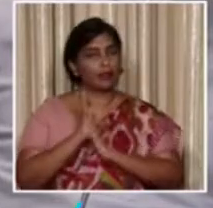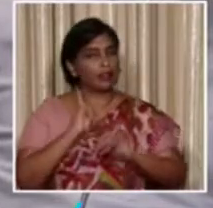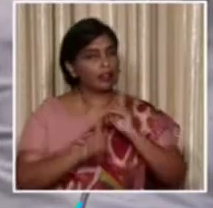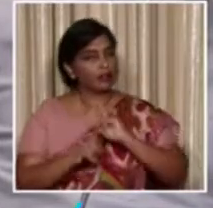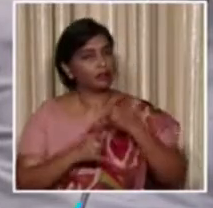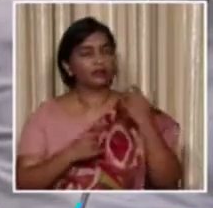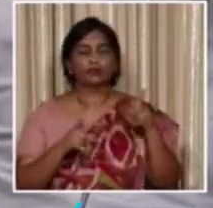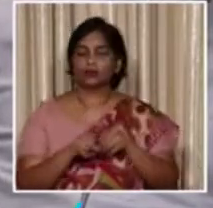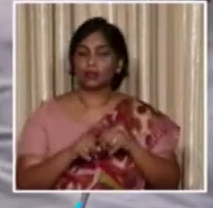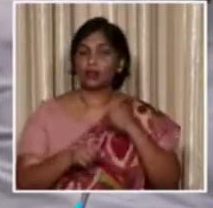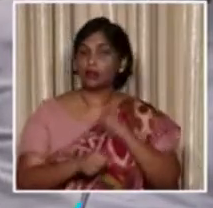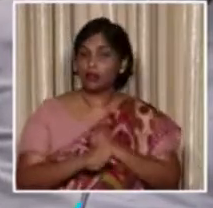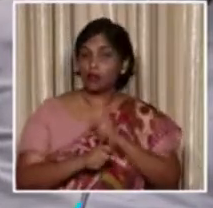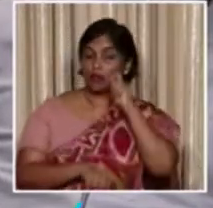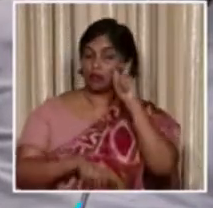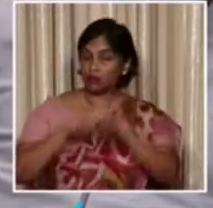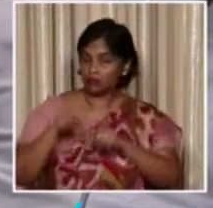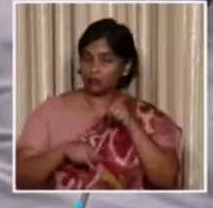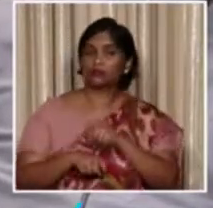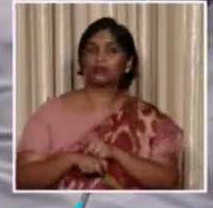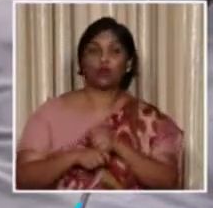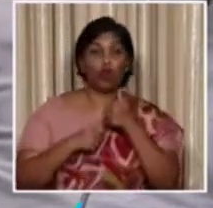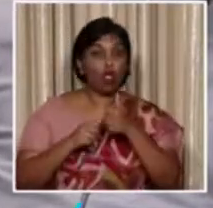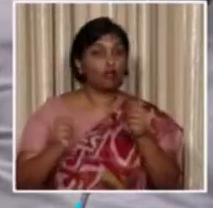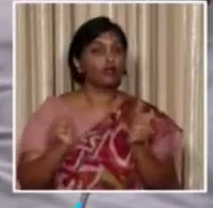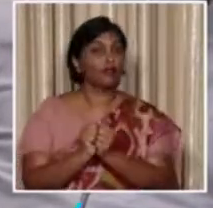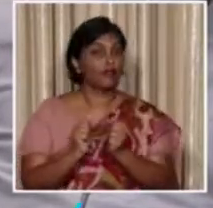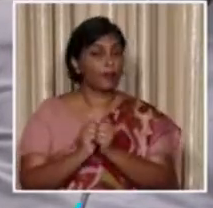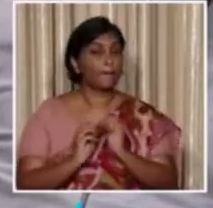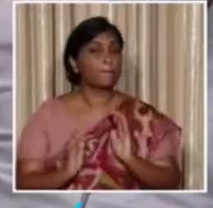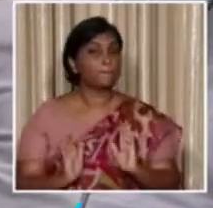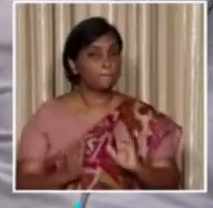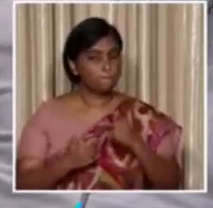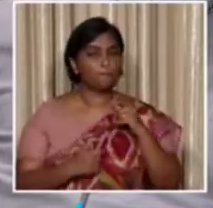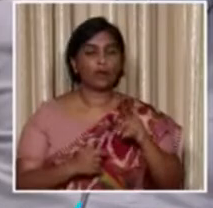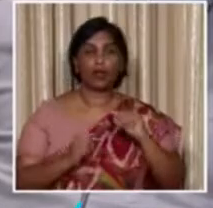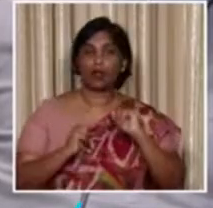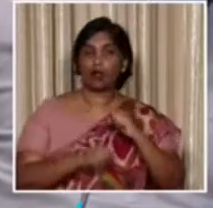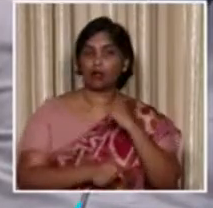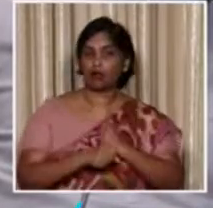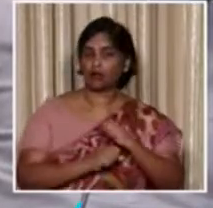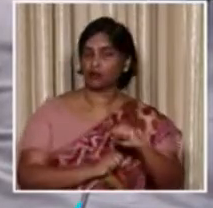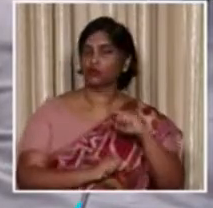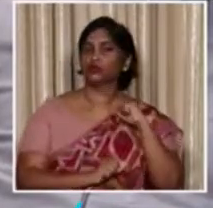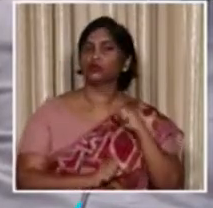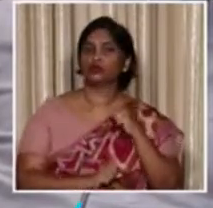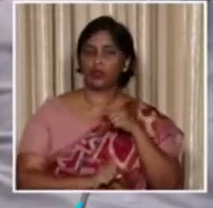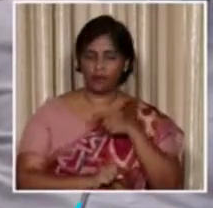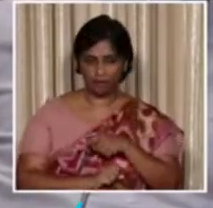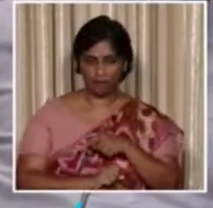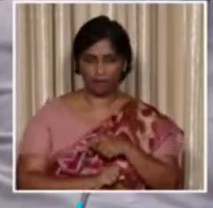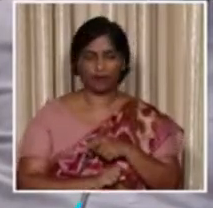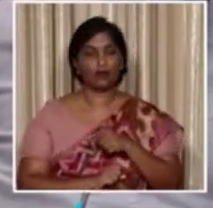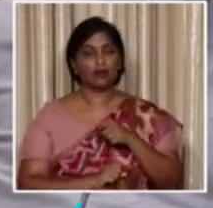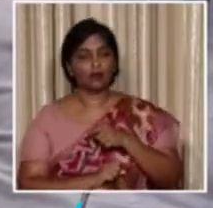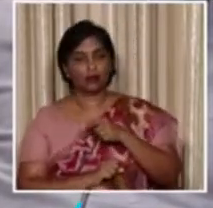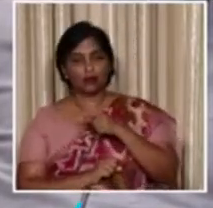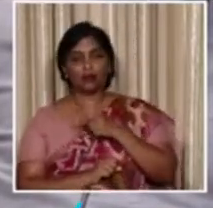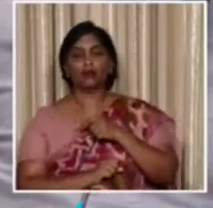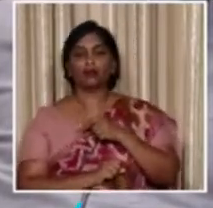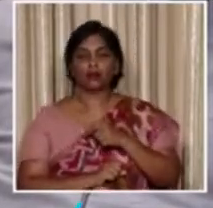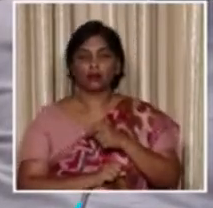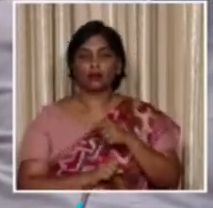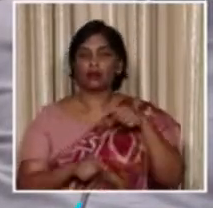වගේම රාජ්‍ය නිලධාරීන් හොඳට වැඩ කරන්න පටන් ගන්නවා. මොකද ආණ්ඩුවේ ස්ථාවර තත්ත්වයක් තිබෙන නිසා. ඔබතුමාට විනාඩි